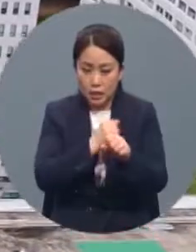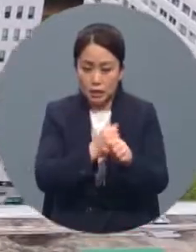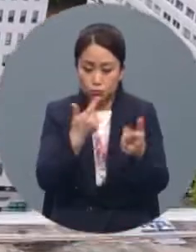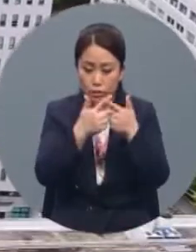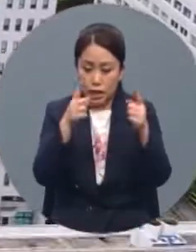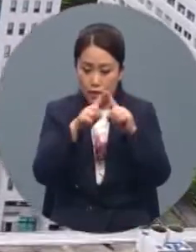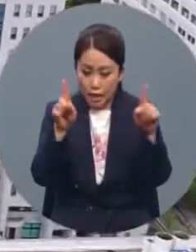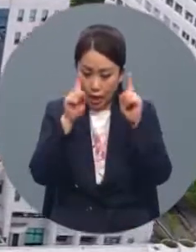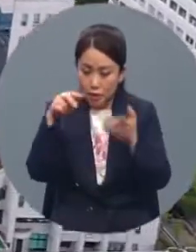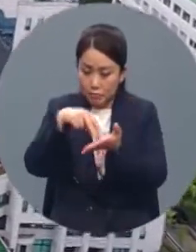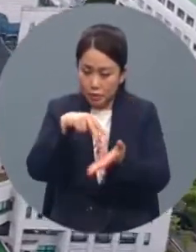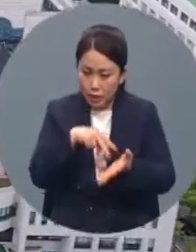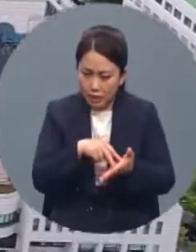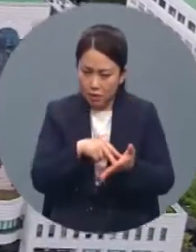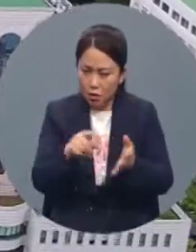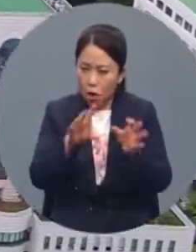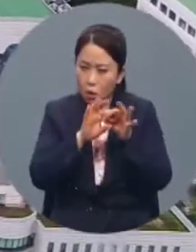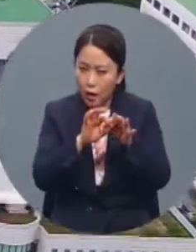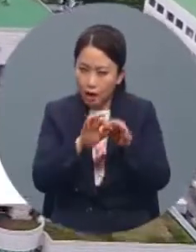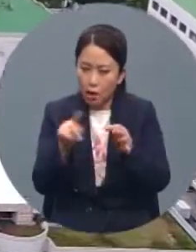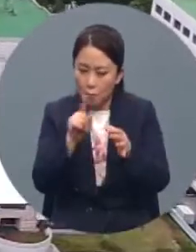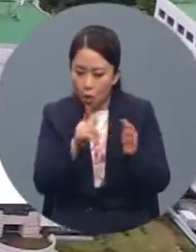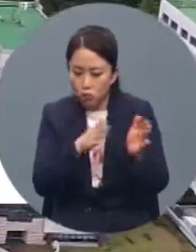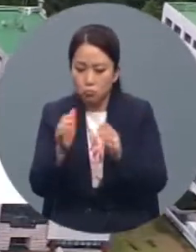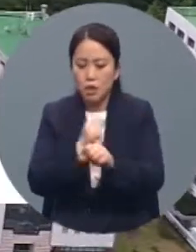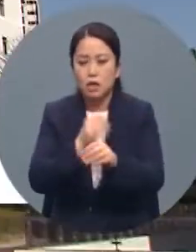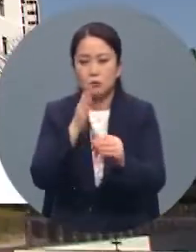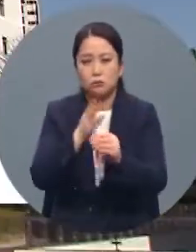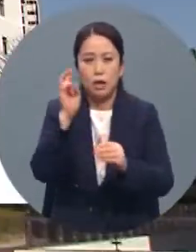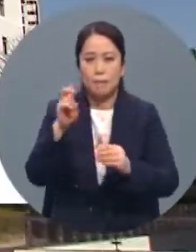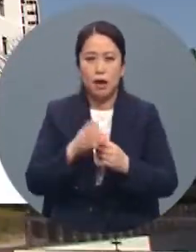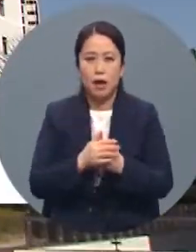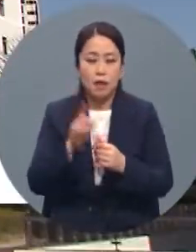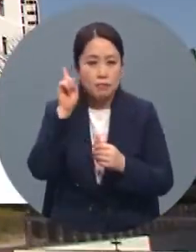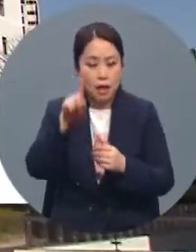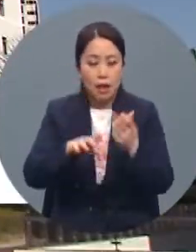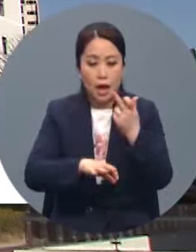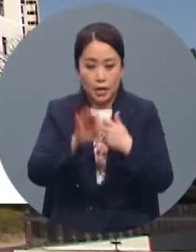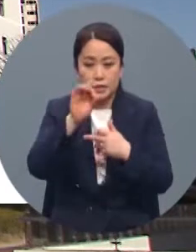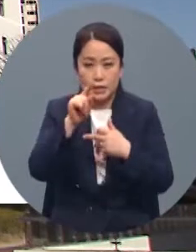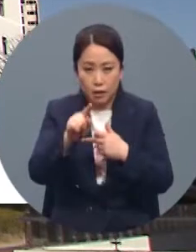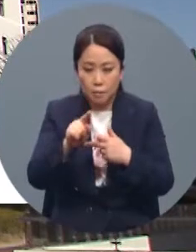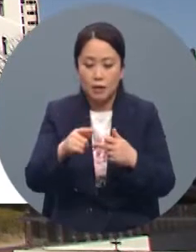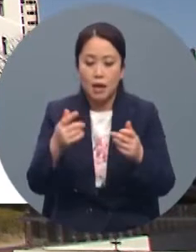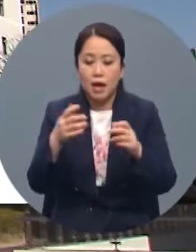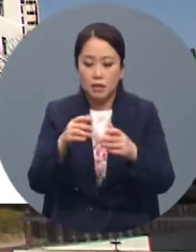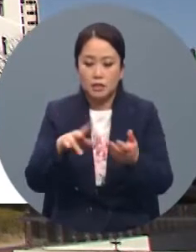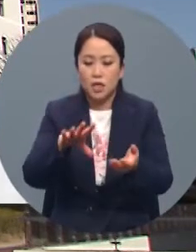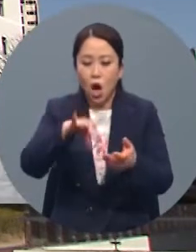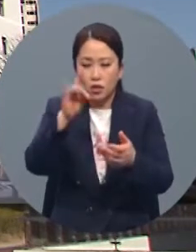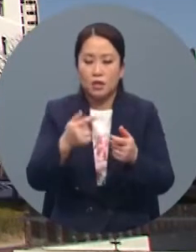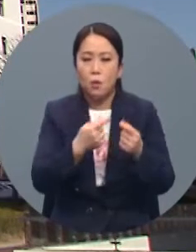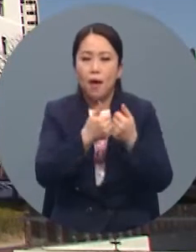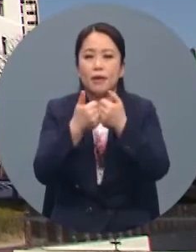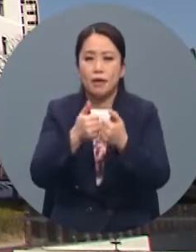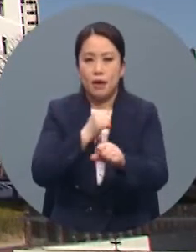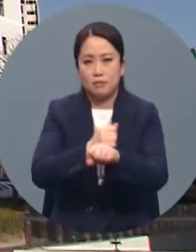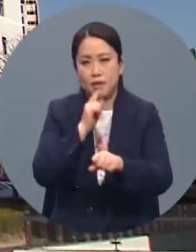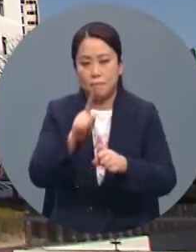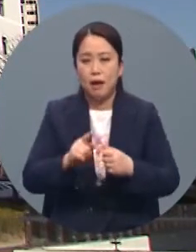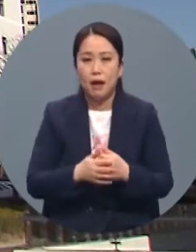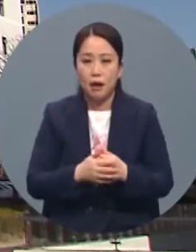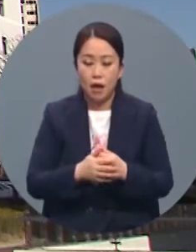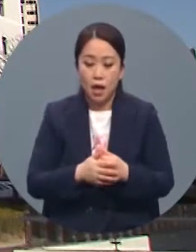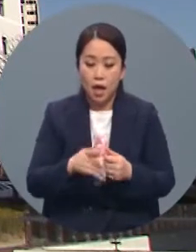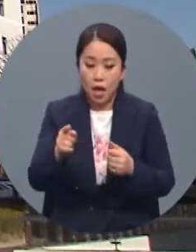일정을 챙긴 것으로 보입니다. 내일 오전 입학 전형 공정관리위 첫 회의가 열린다고 알려왔습니다.